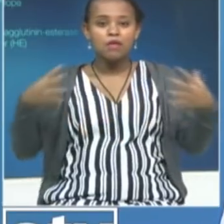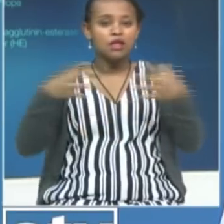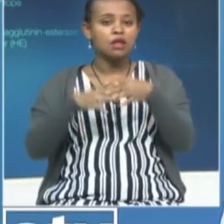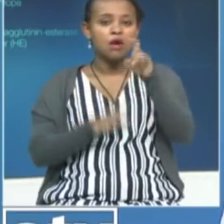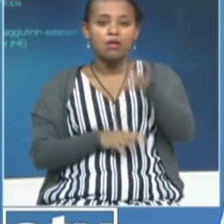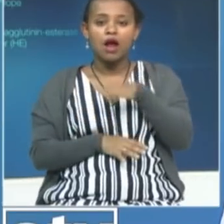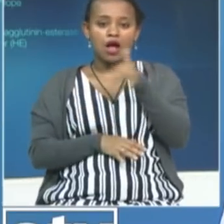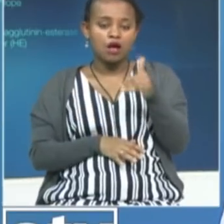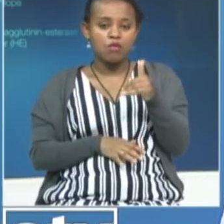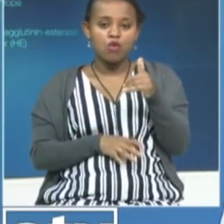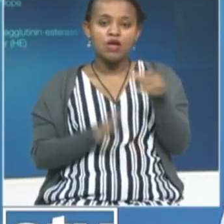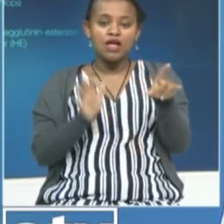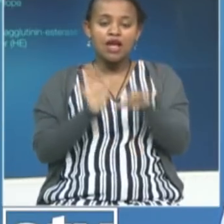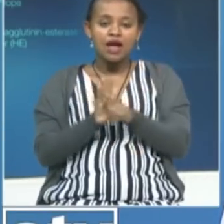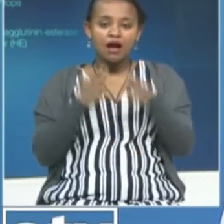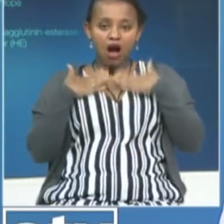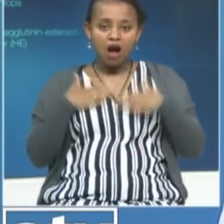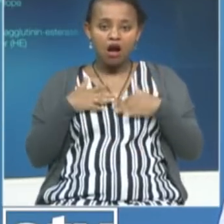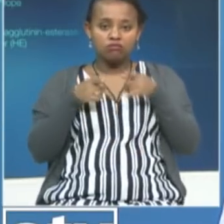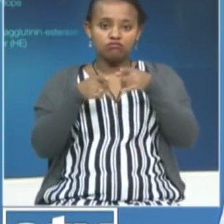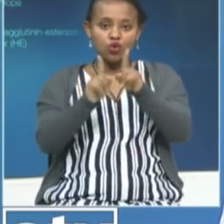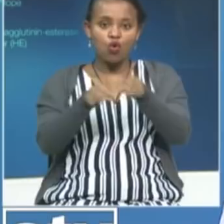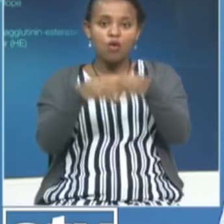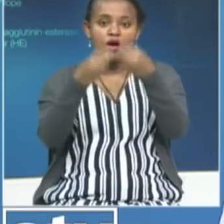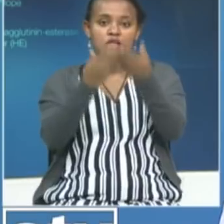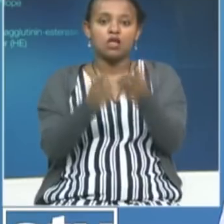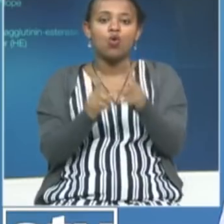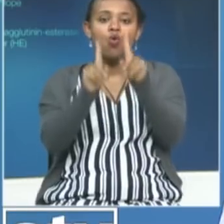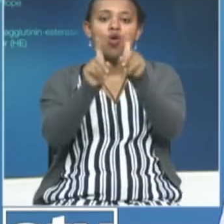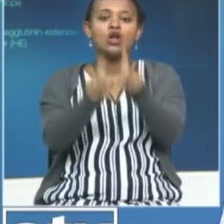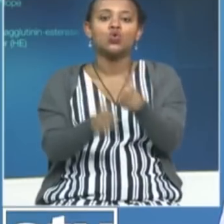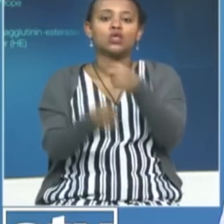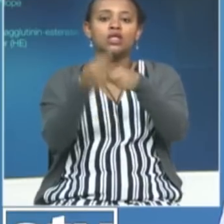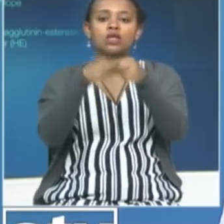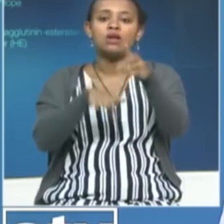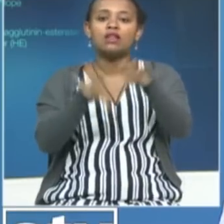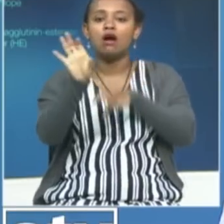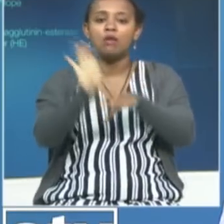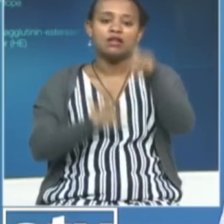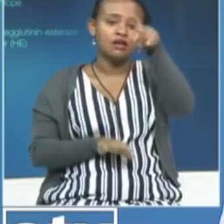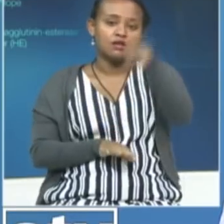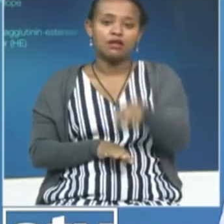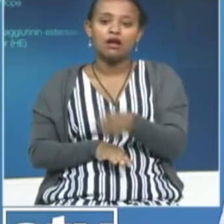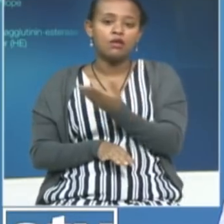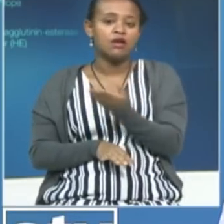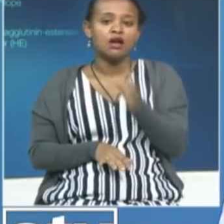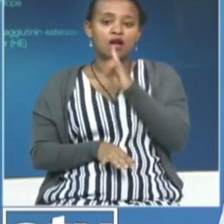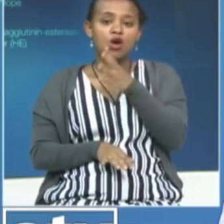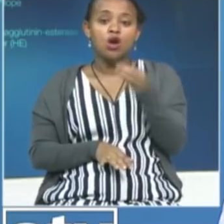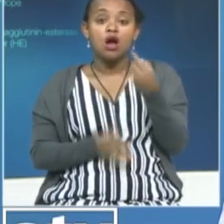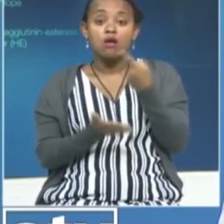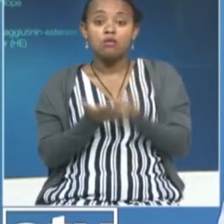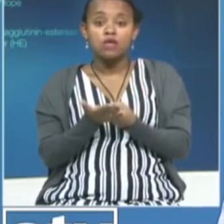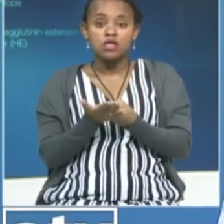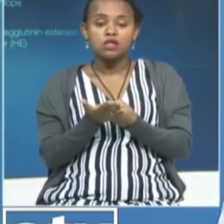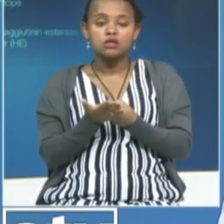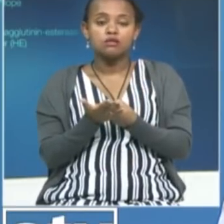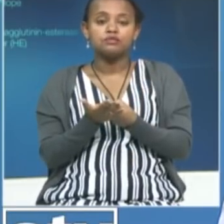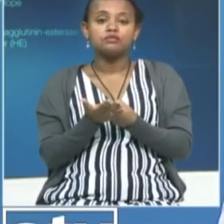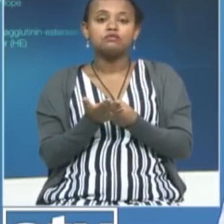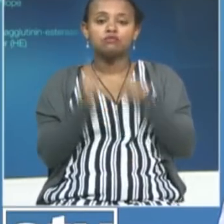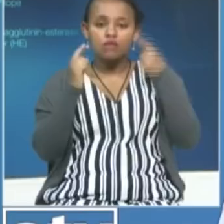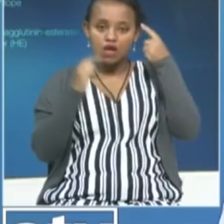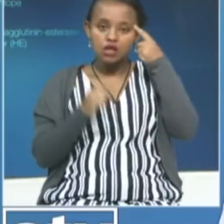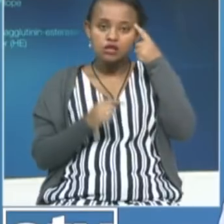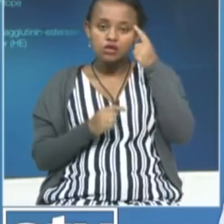የህግ አካል ጠቁሞ ወደዛ ወደ ቁጥጥር እንዲመጣ ማድረግ ተገቢ ነገር ነው እና በዚህ በደንብ